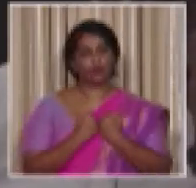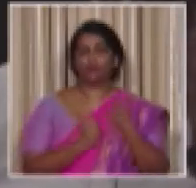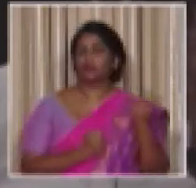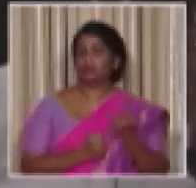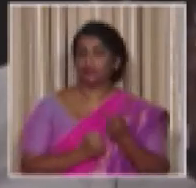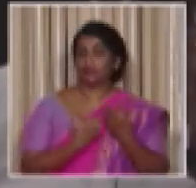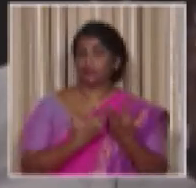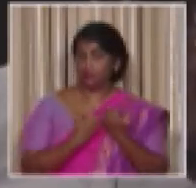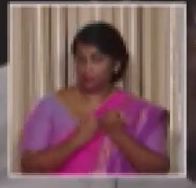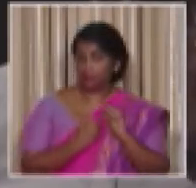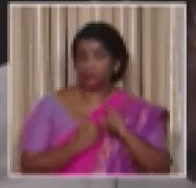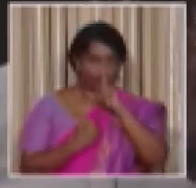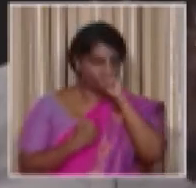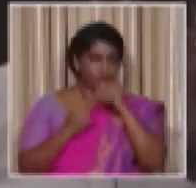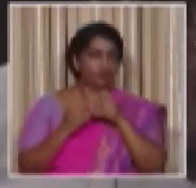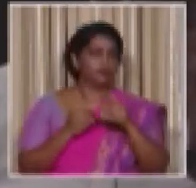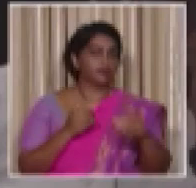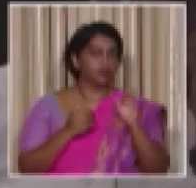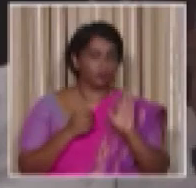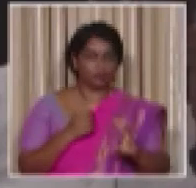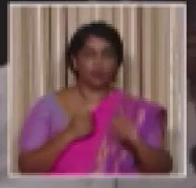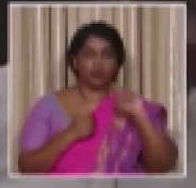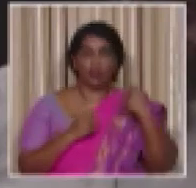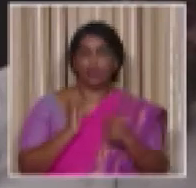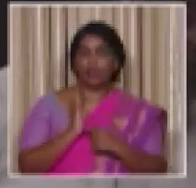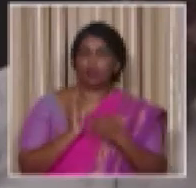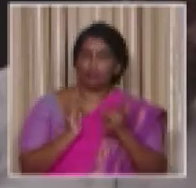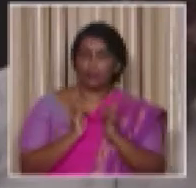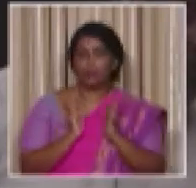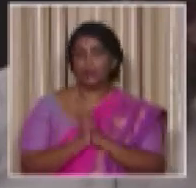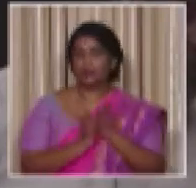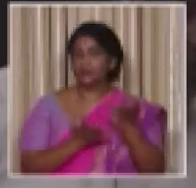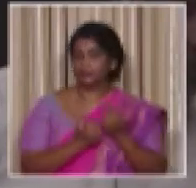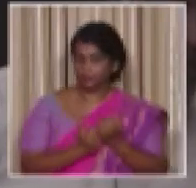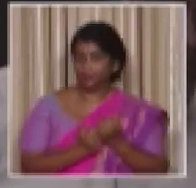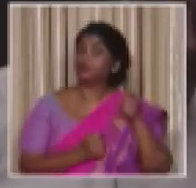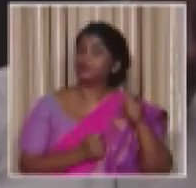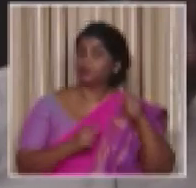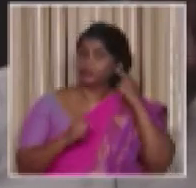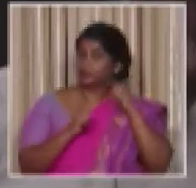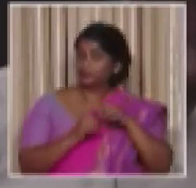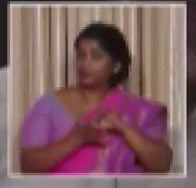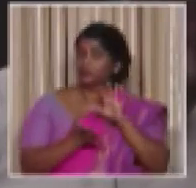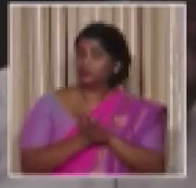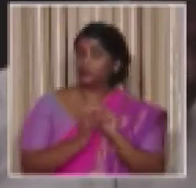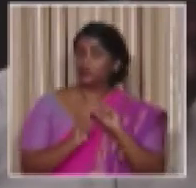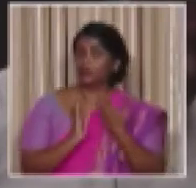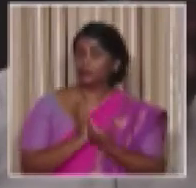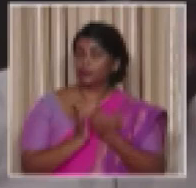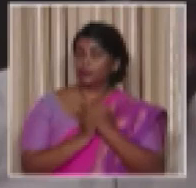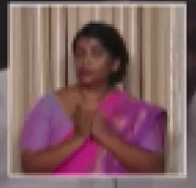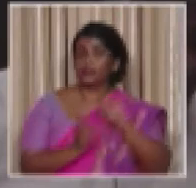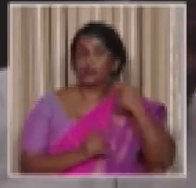දෙකම දැන් ලබා ගන්න තමයි සතියක කාලයක් ගිහිලා තින්නේ ලබන අගරවද බ්‍රාස්පන්දේක අරගෙන ඒ ගන්න තීන්දුව ප්‍රතිපත්තිමේ තීන්දුව අපි